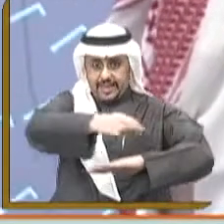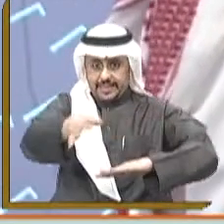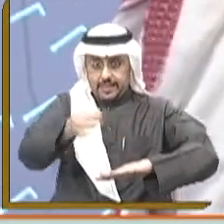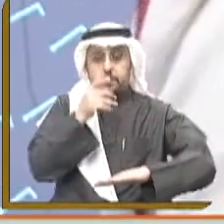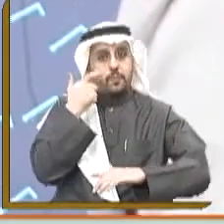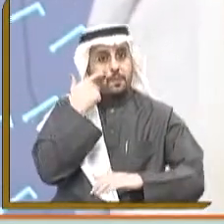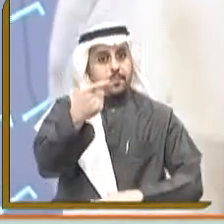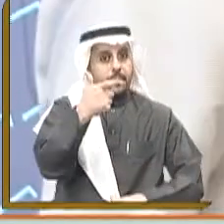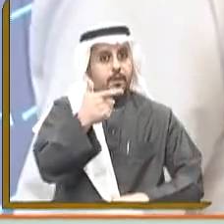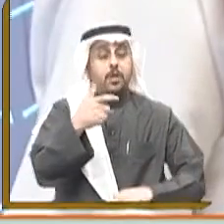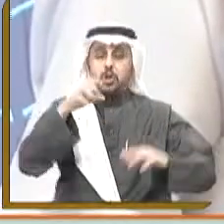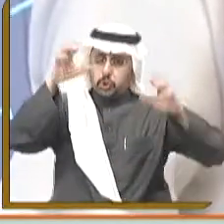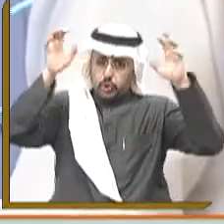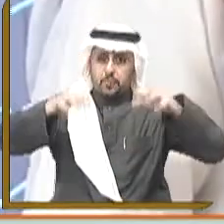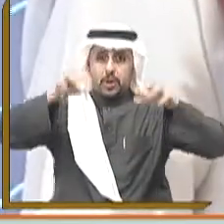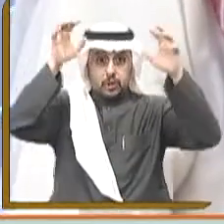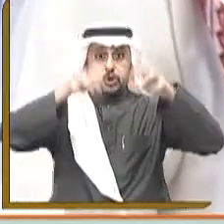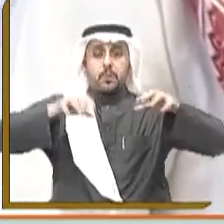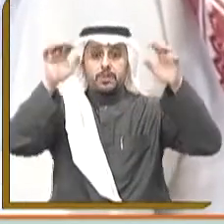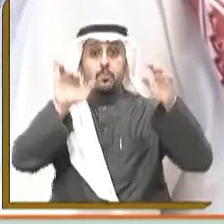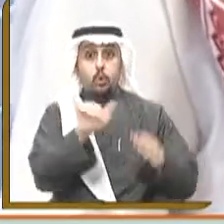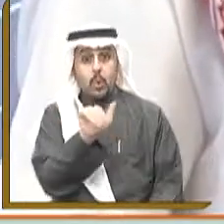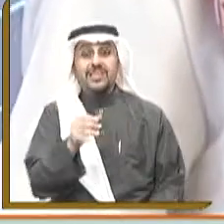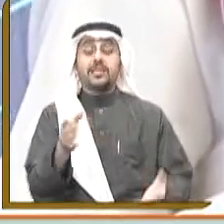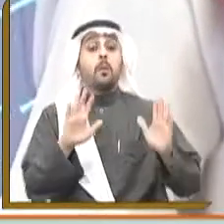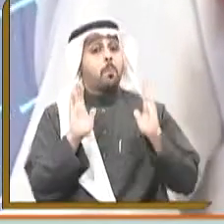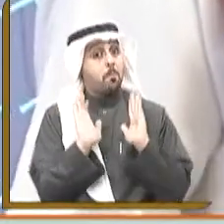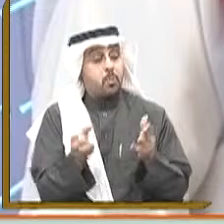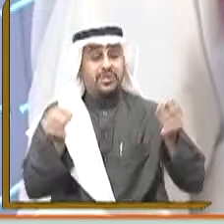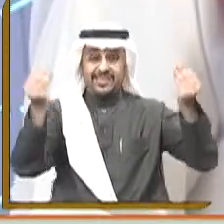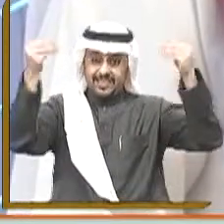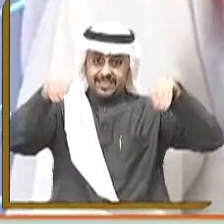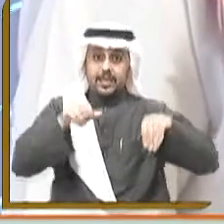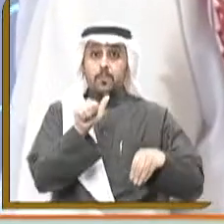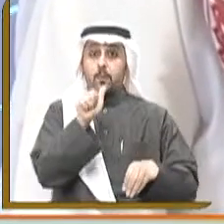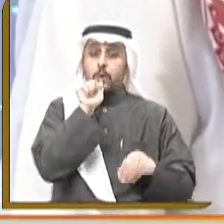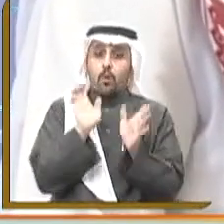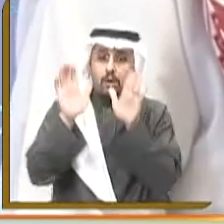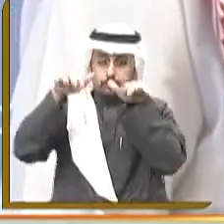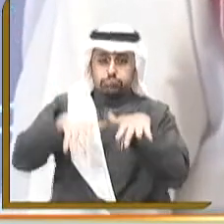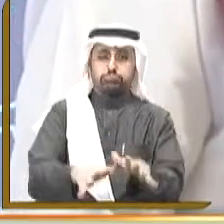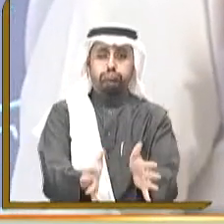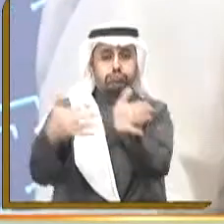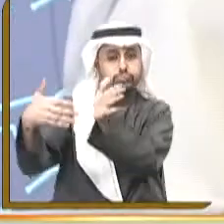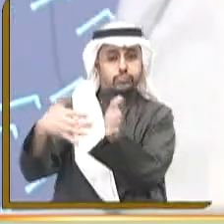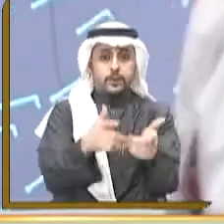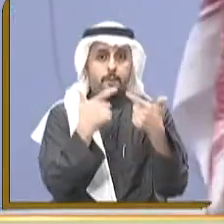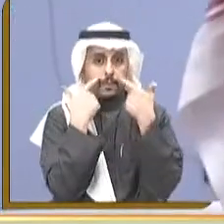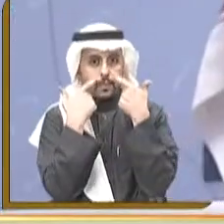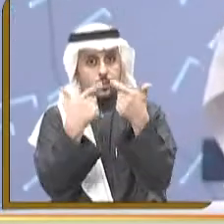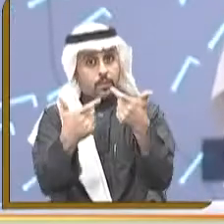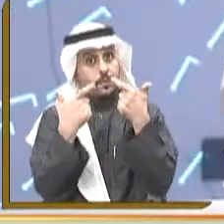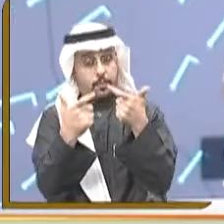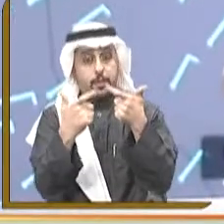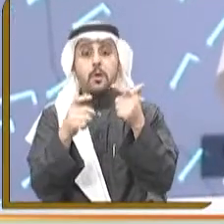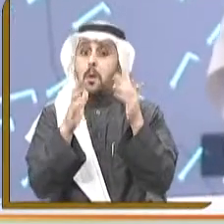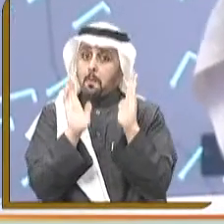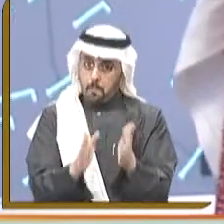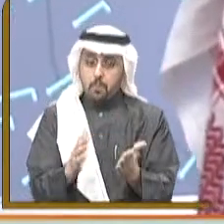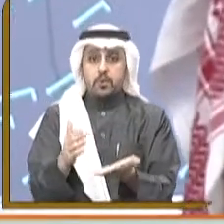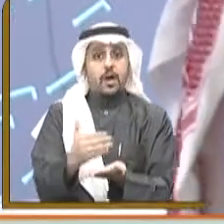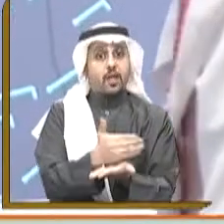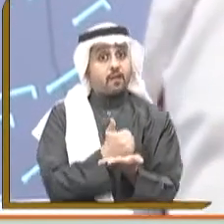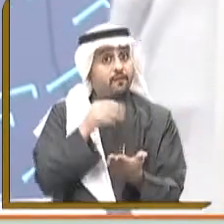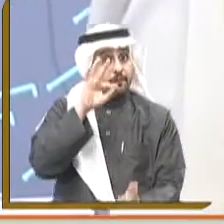متوقع عليها استمرار هطول أمطار متوسطة إلى غزيرة مع جريان الأودية والسيول، لذلك نلفت الانتباه. والفرصة مواتية كذلك الحالة